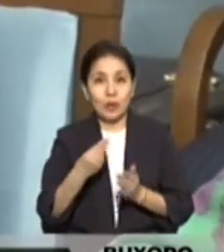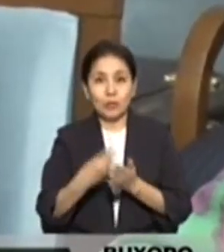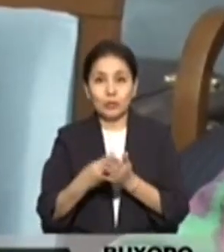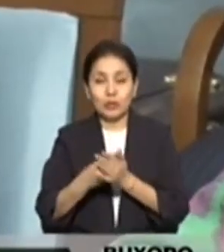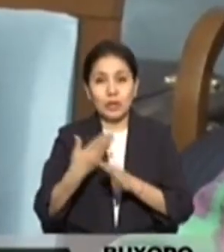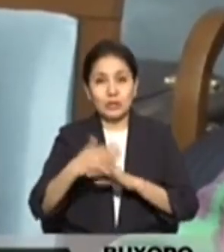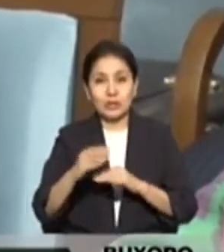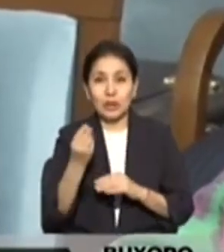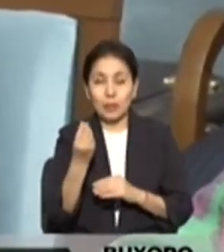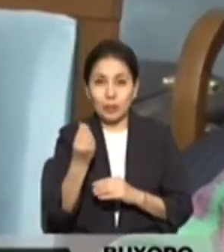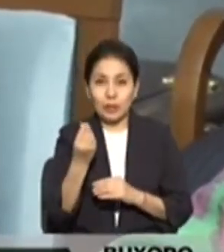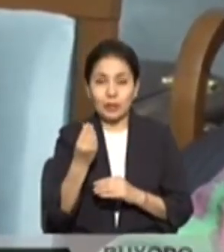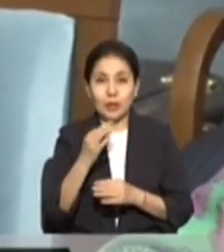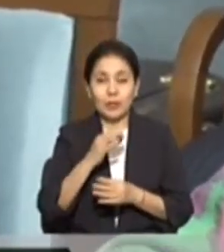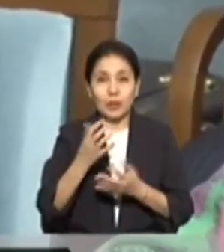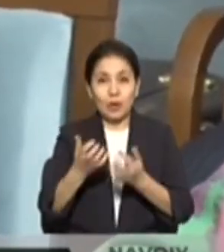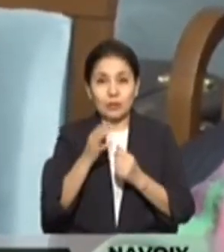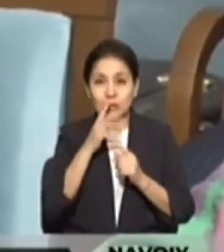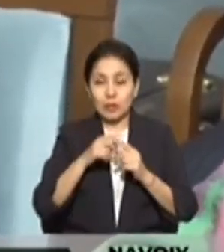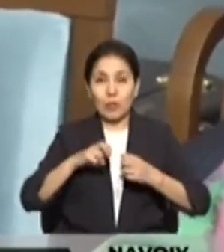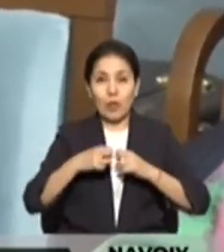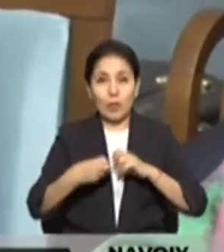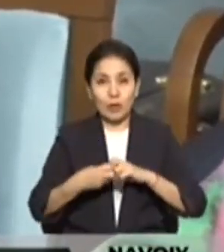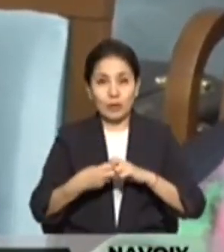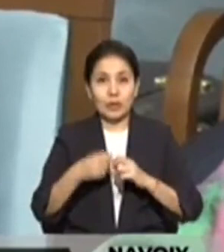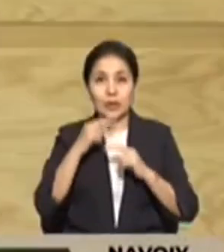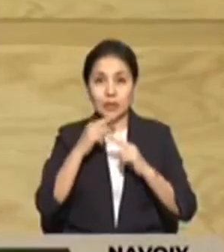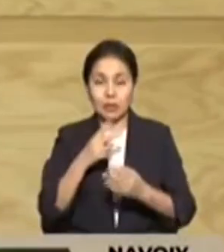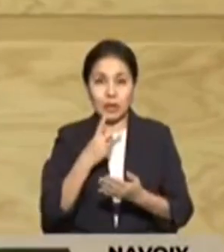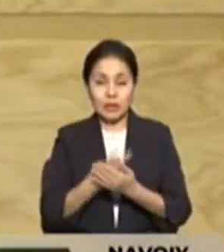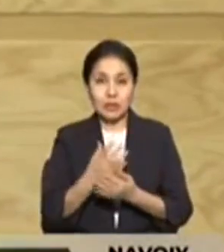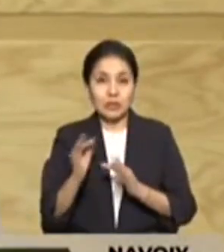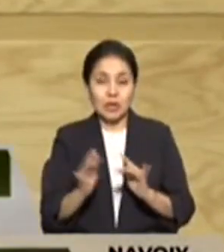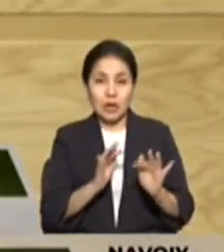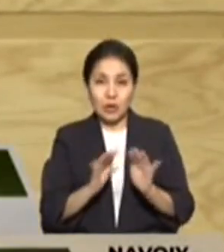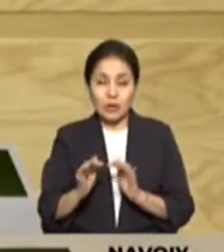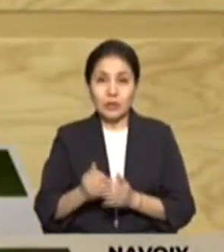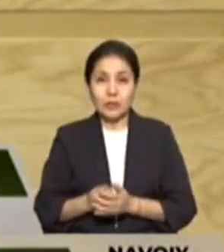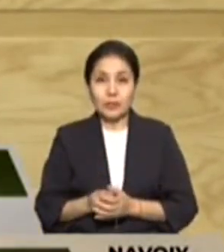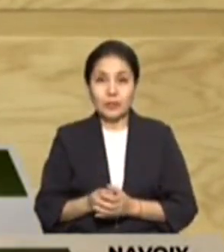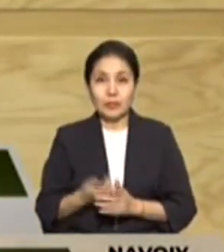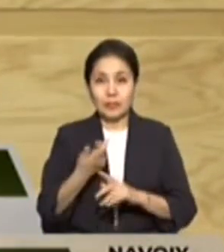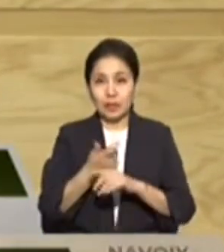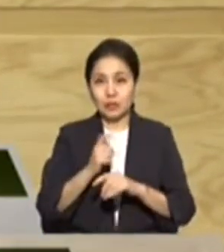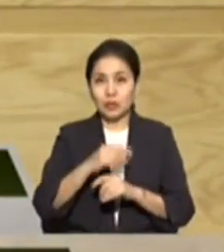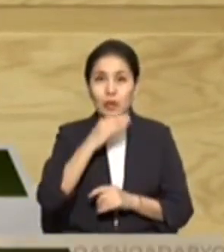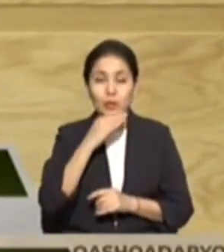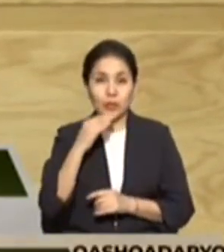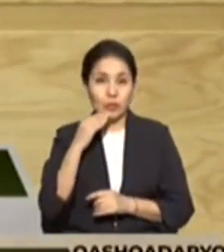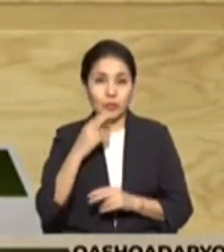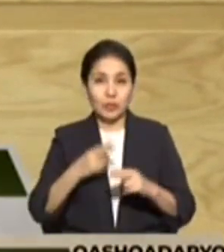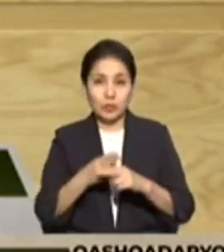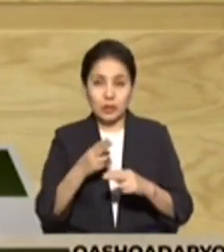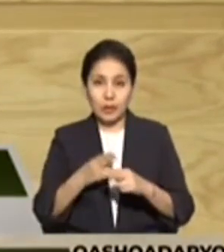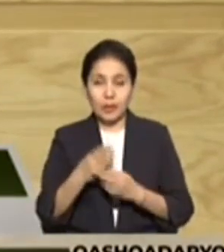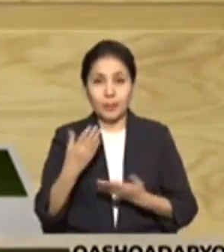byudjetdan ajratilgan mablag'larni olish jarayonida uchrayotgan muammolarga e'tibor qaratishdi. Jarayonlarda juda ko'p